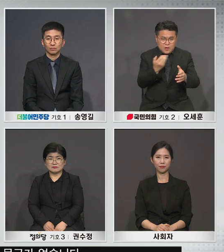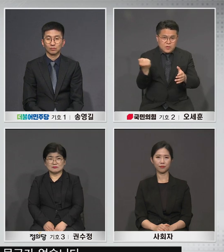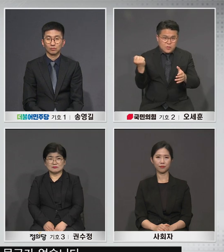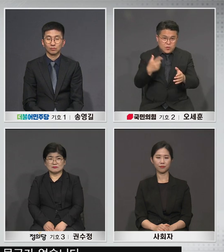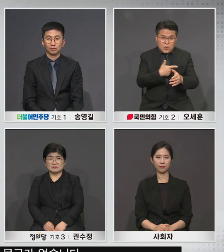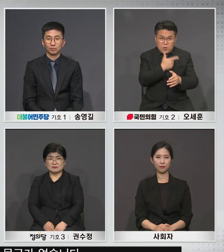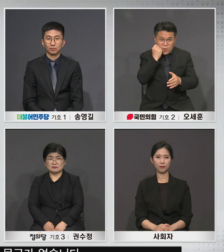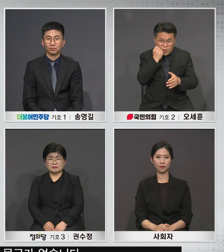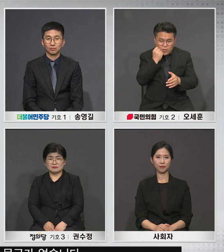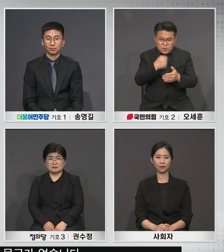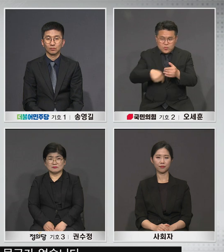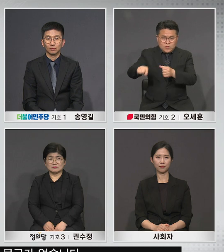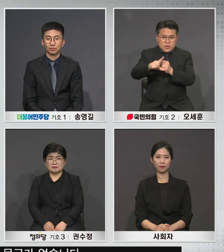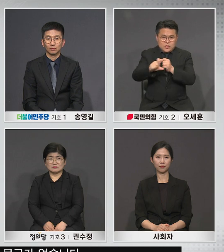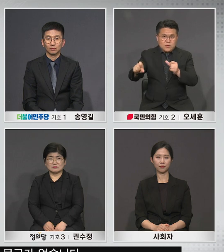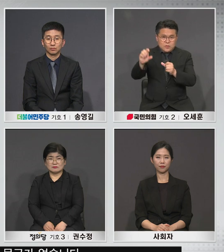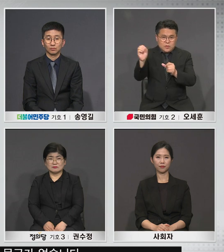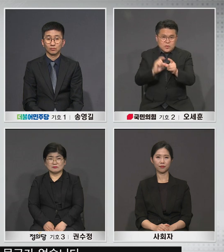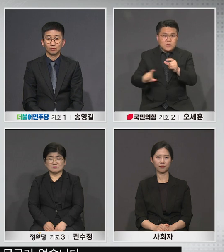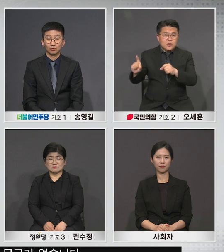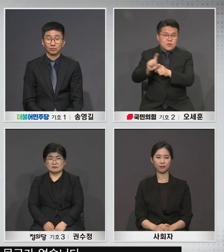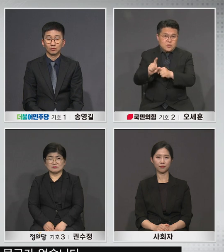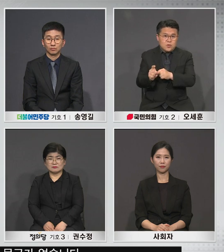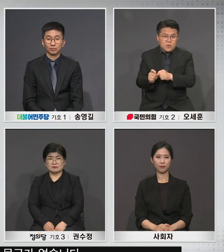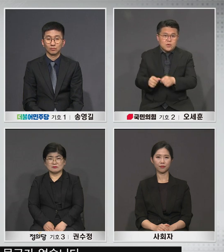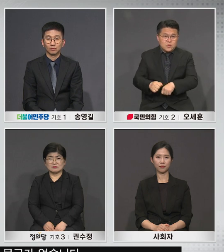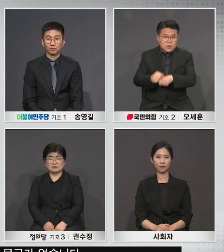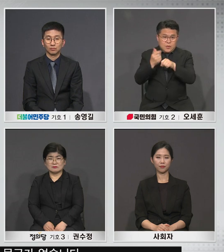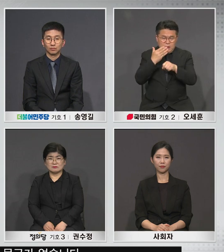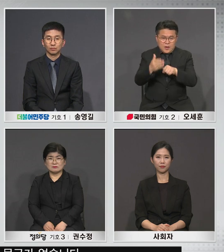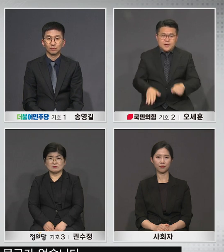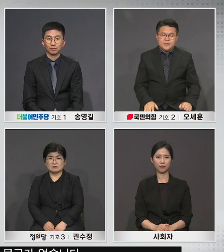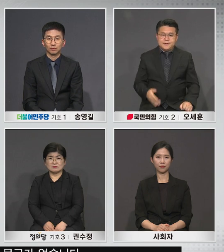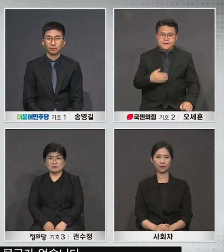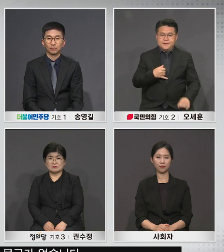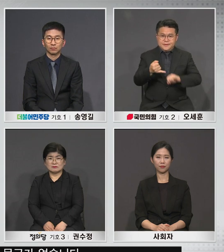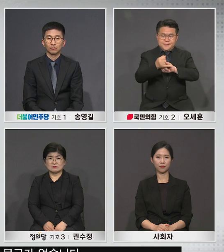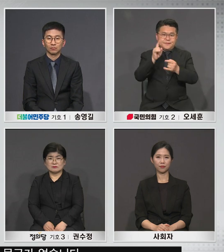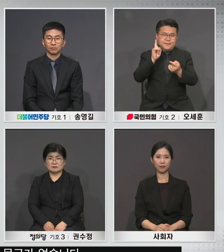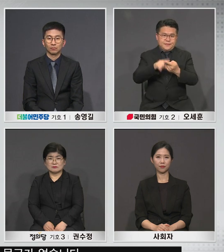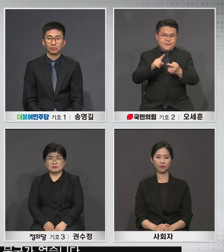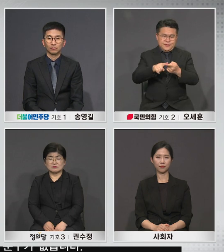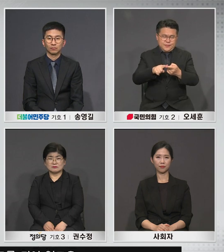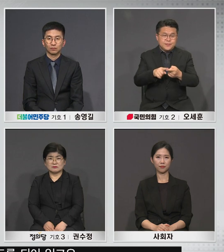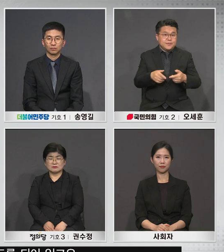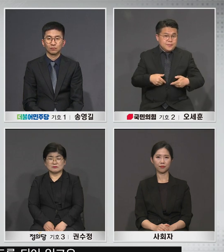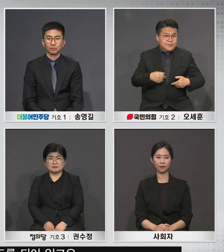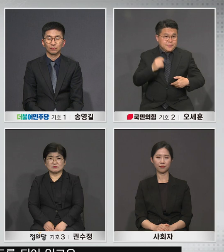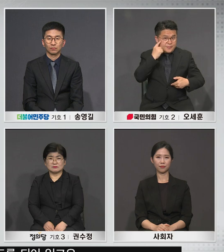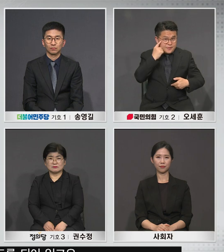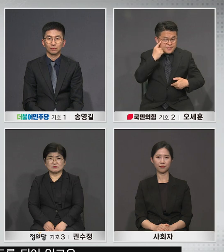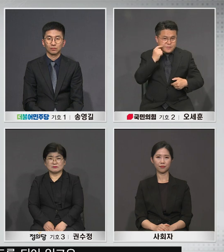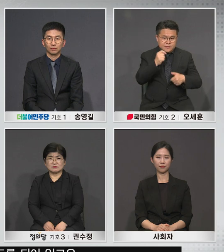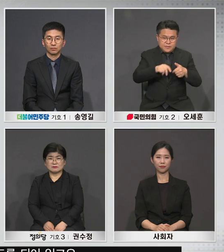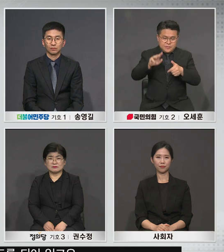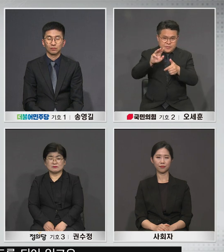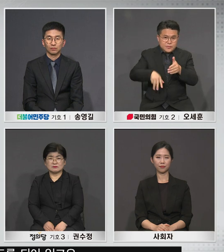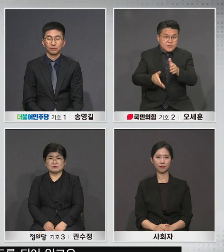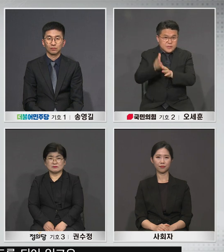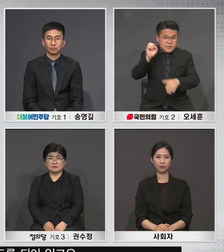부근에 더 쓸 수 있도록 되어 있거든요. 저는 약속은 지켜져야 된다는 관점에서 인천시가 어느 날 갑자기